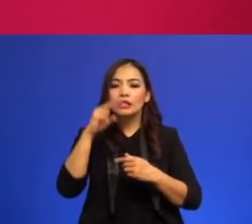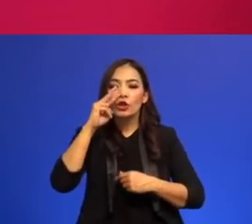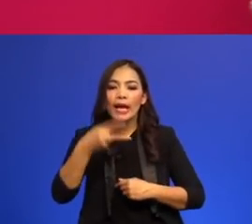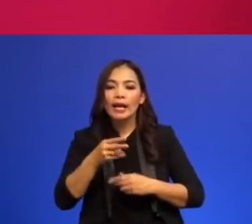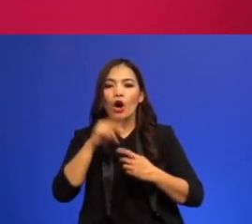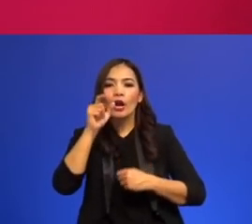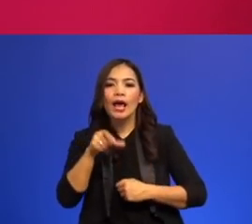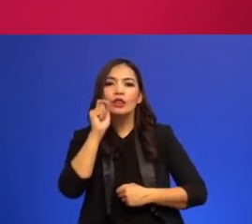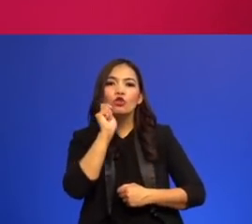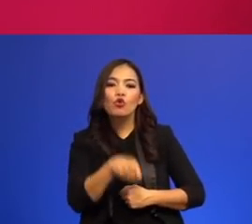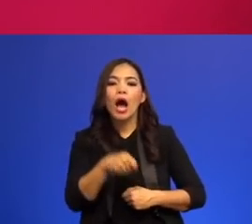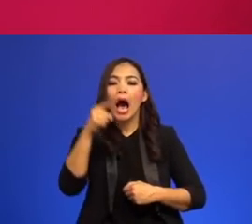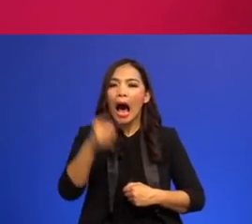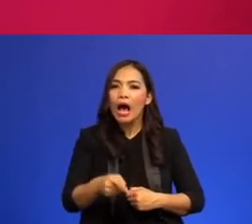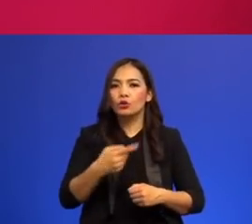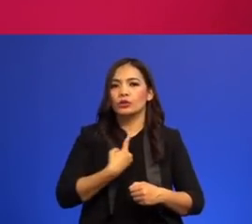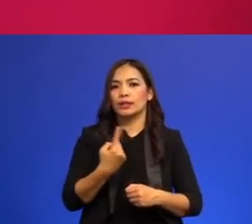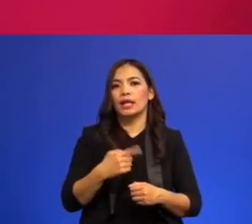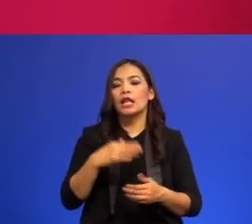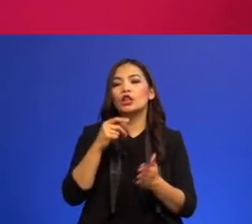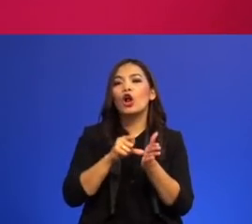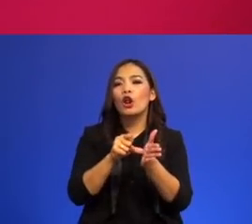family, mesti kita tolong.